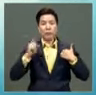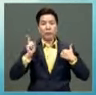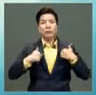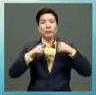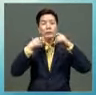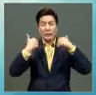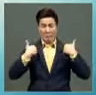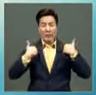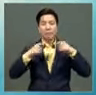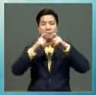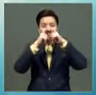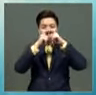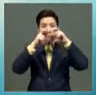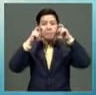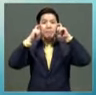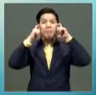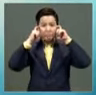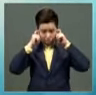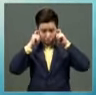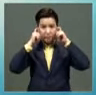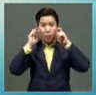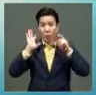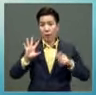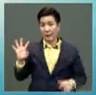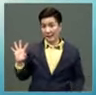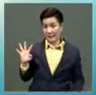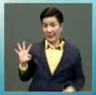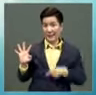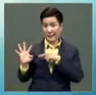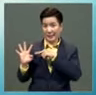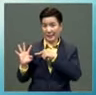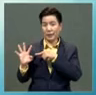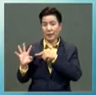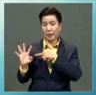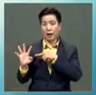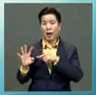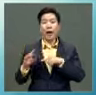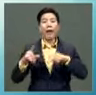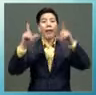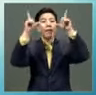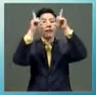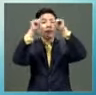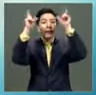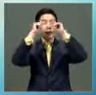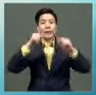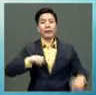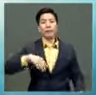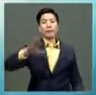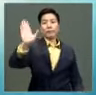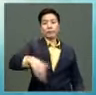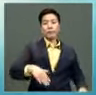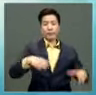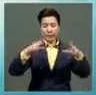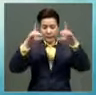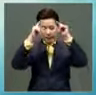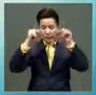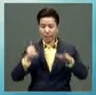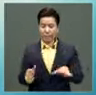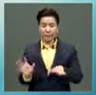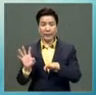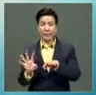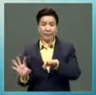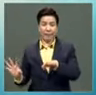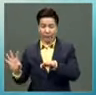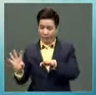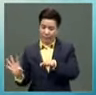กและนอกจากนี้ลูกเรืออีก4คนก็ได้เหมารถแท็กซี่ส่วนบุคคลเพื่อเดินทางออกไปเที่ยวห้าง